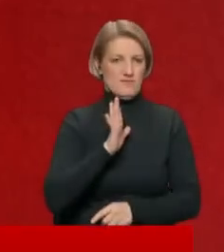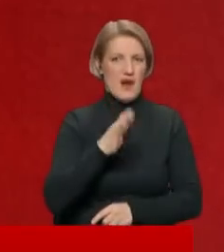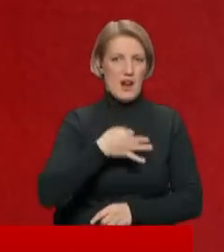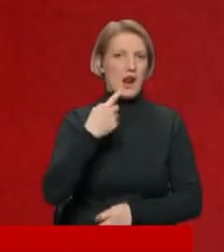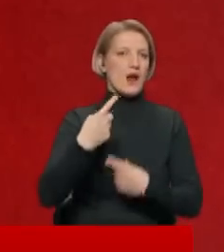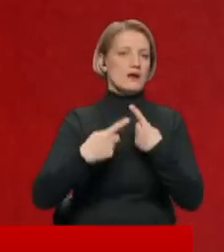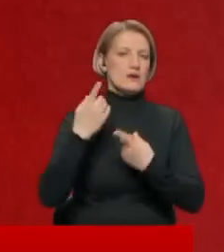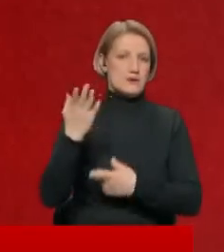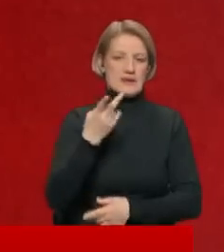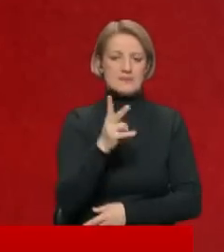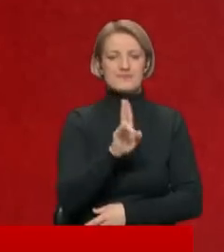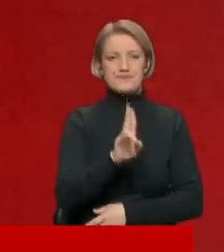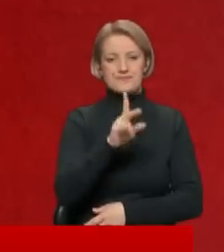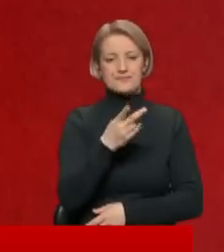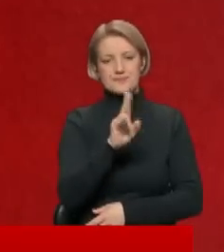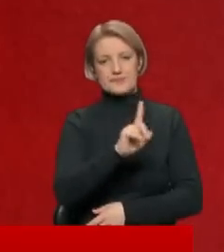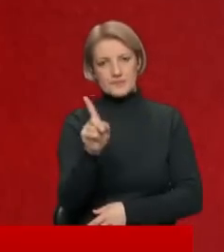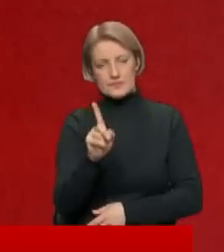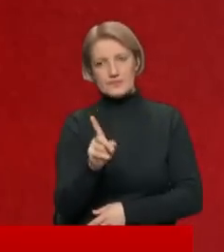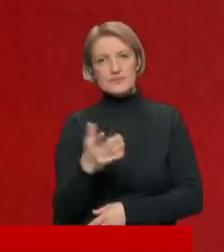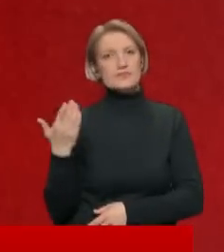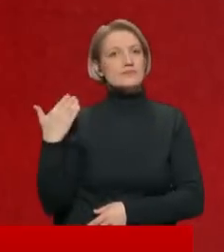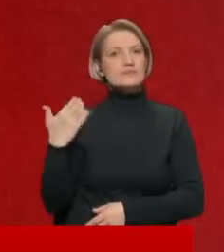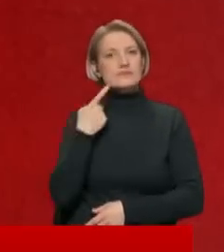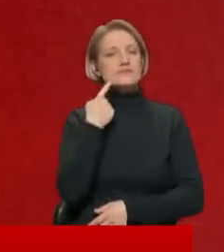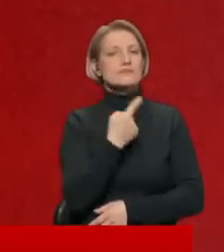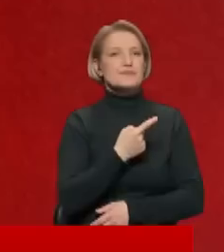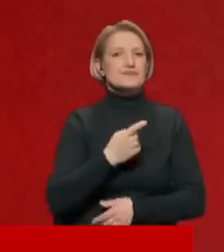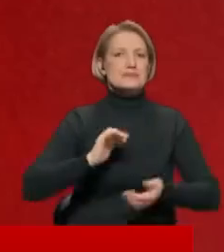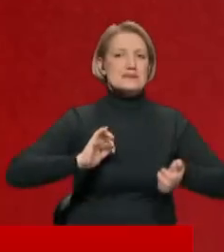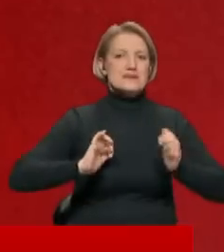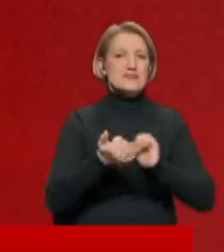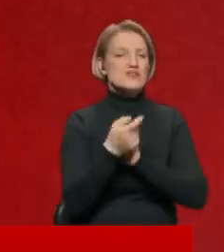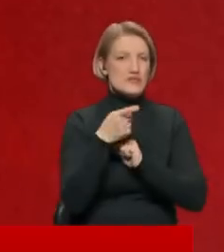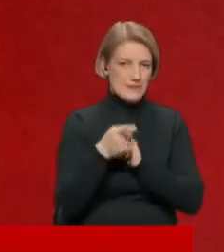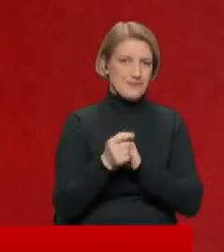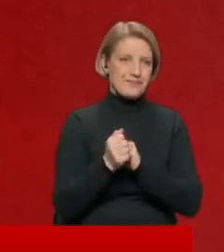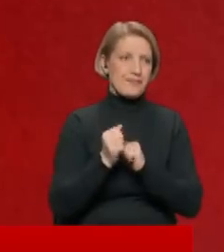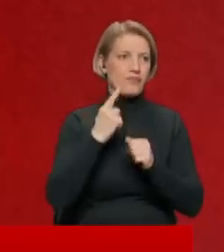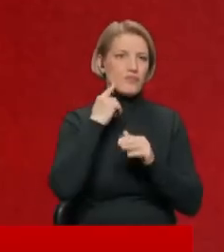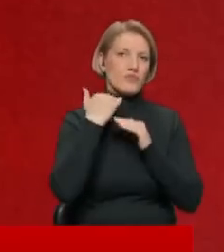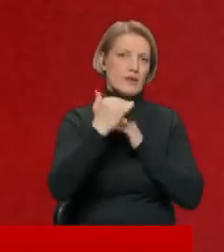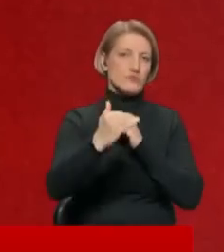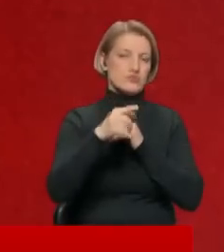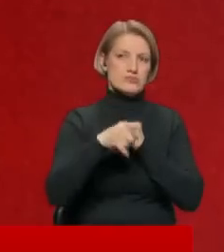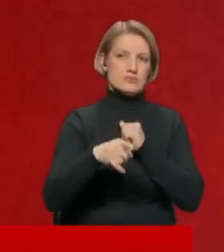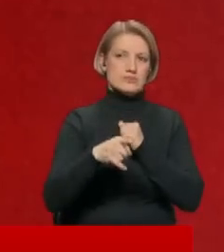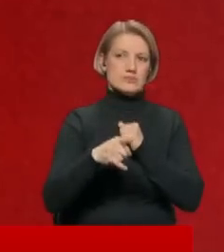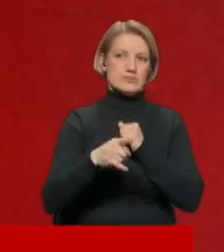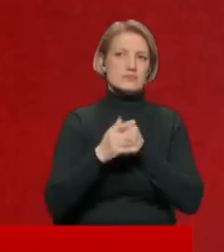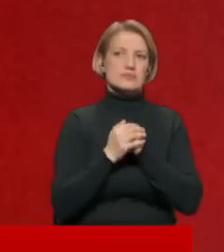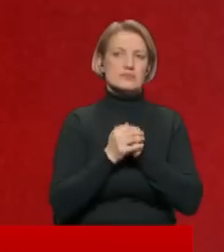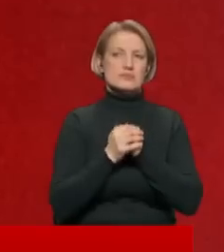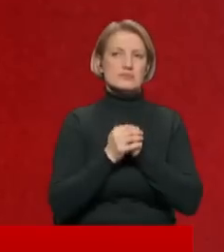ediyor 2007 2010 Şöyle geriye doğru döndüğümüzde sıkıştığı tüm eşliklerde toplumsal arka